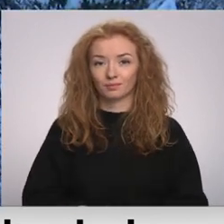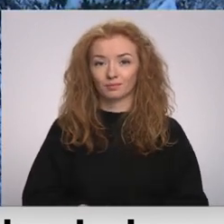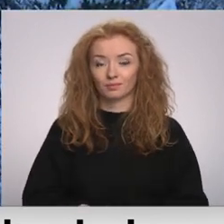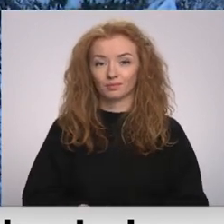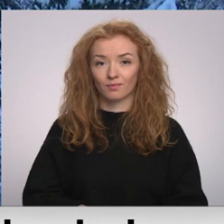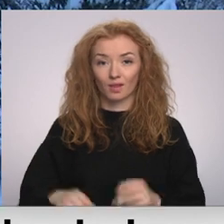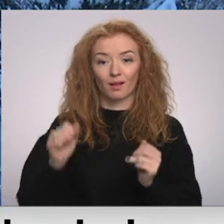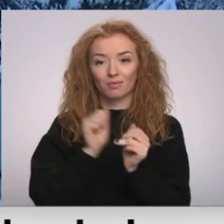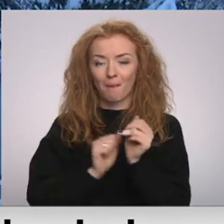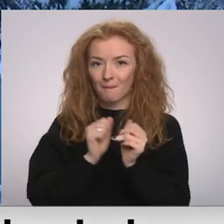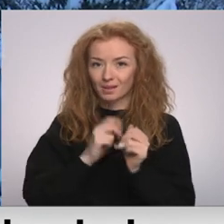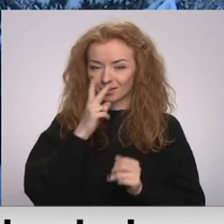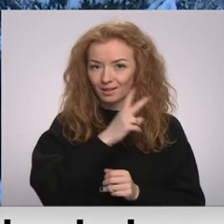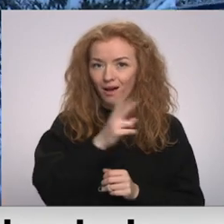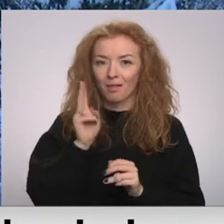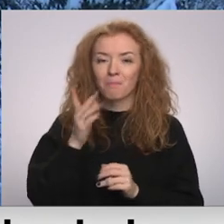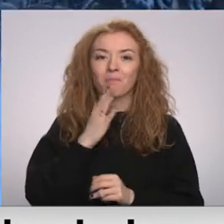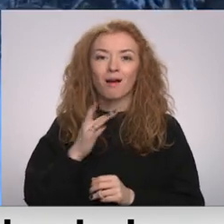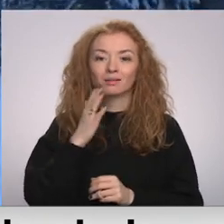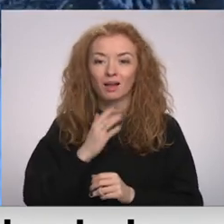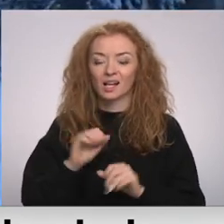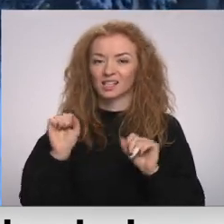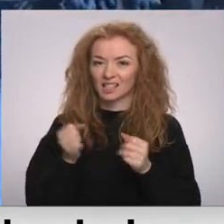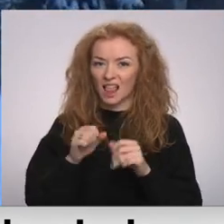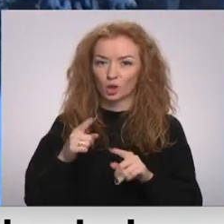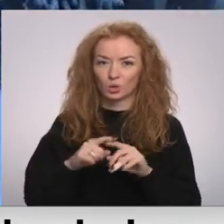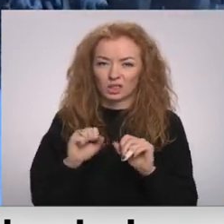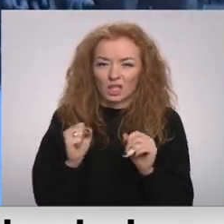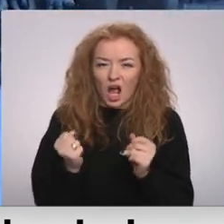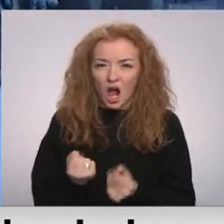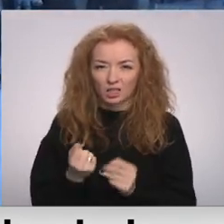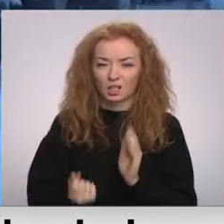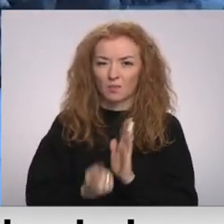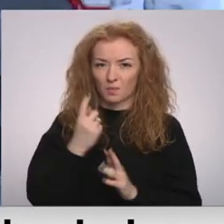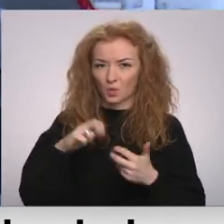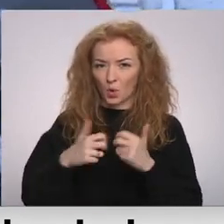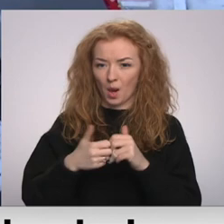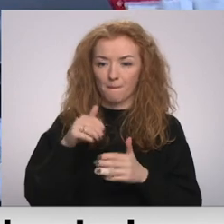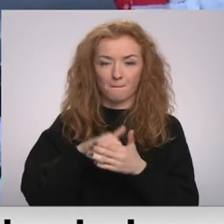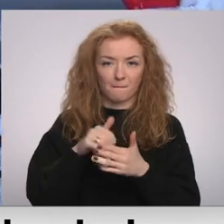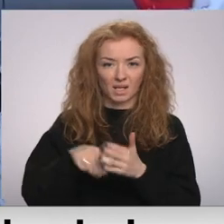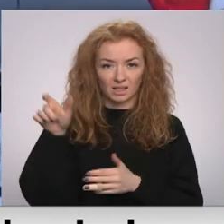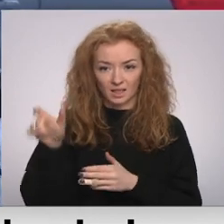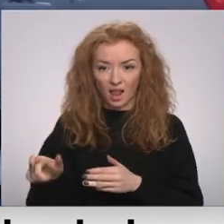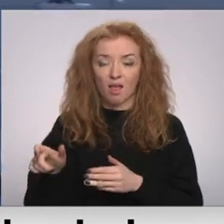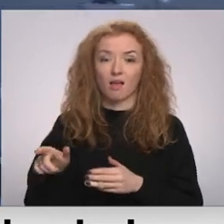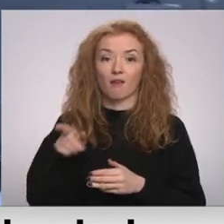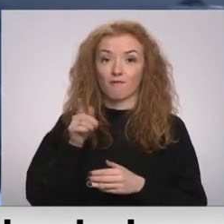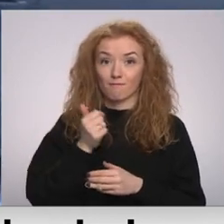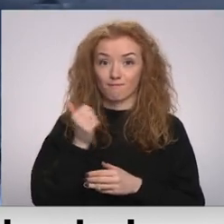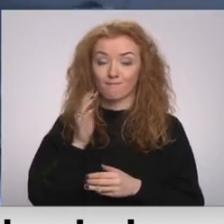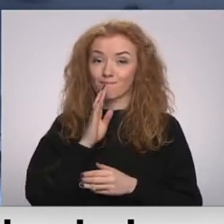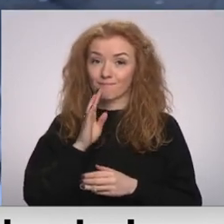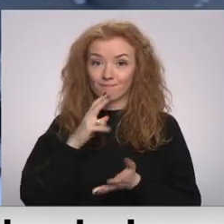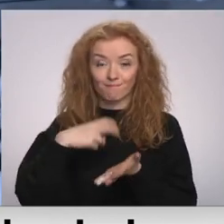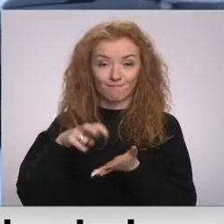Lai arī dabas skati līdzinās pasakai, sniegs un sals rada būtiskas raizes pastnieku darbam. Dzidra Vorkala teju ikdienu dodas uz